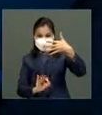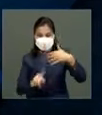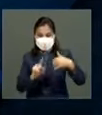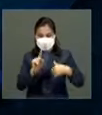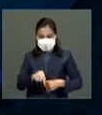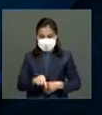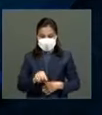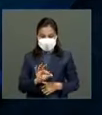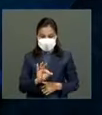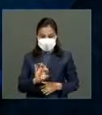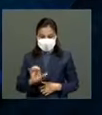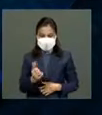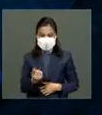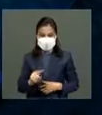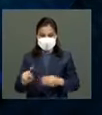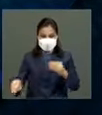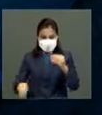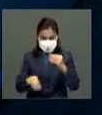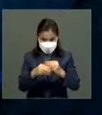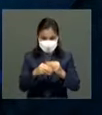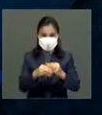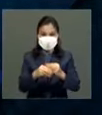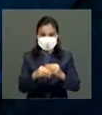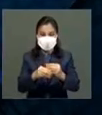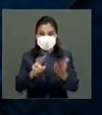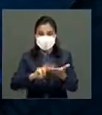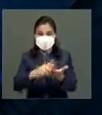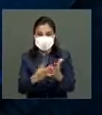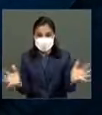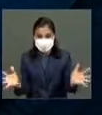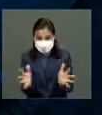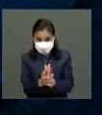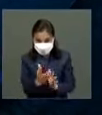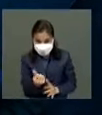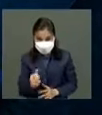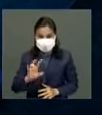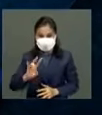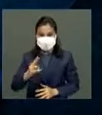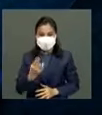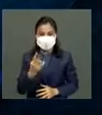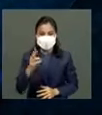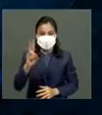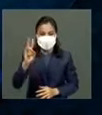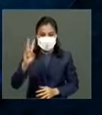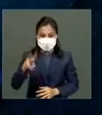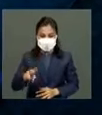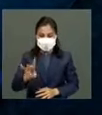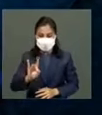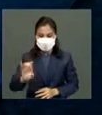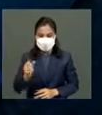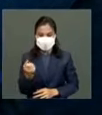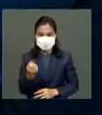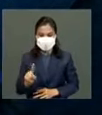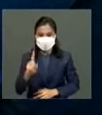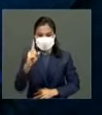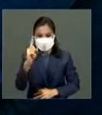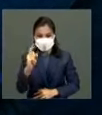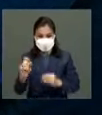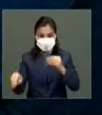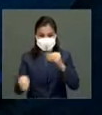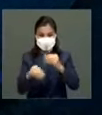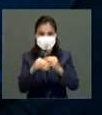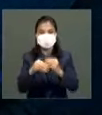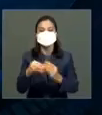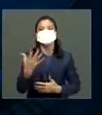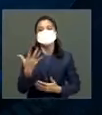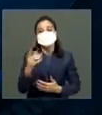1,911 รายที่เพิ่มขึ้นทำให้ตัวเลขยอดสะสมอยู่ที่ 76,811 นะครับมีเสียชีวิตเพิ่มขึ้น18